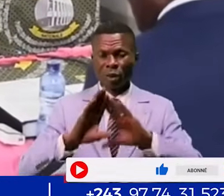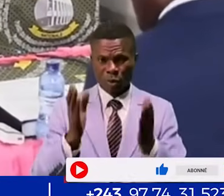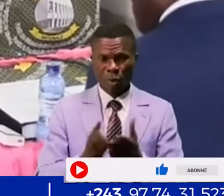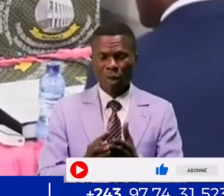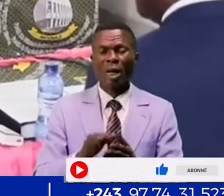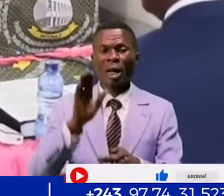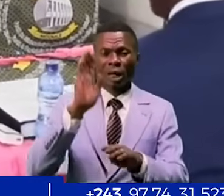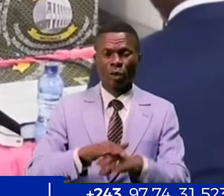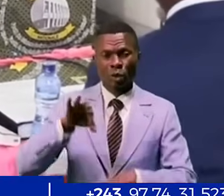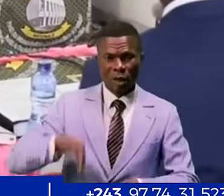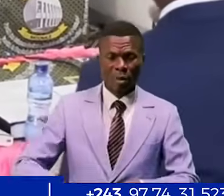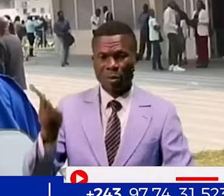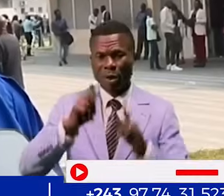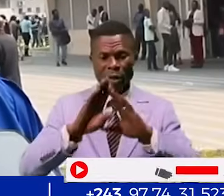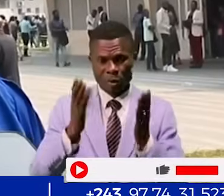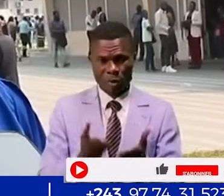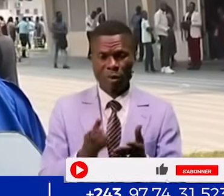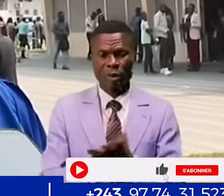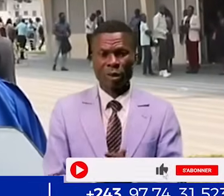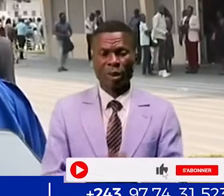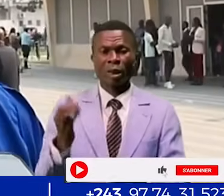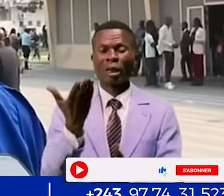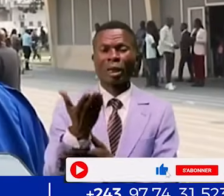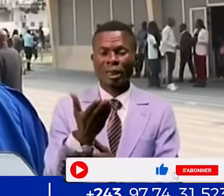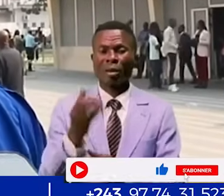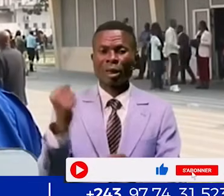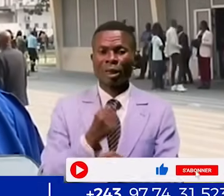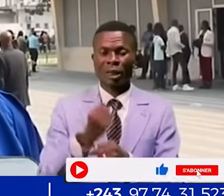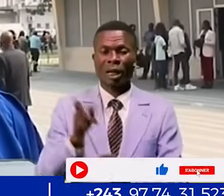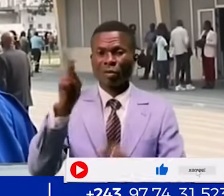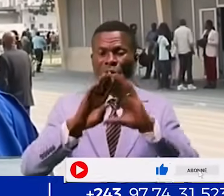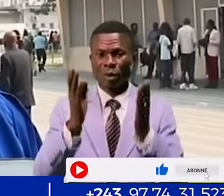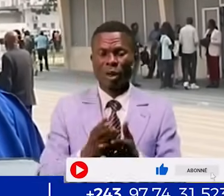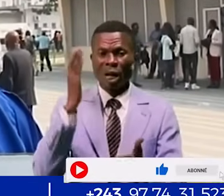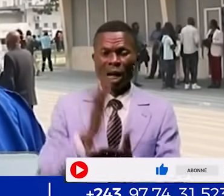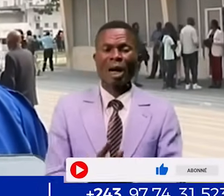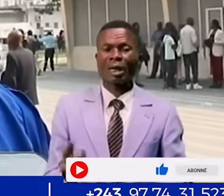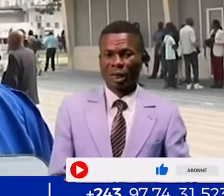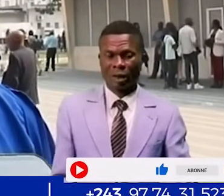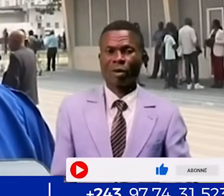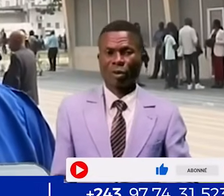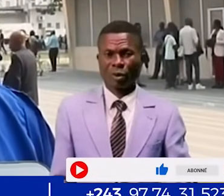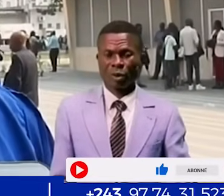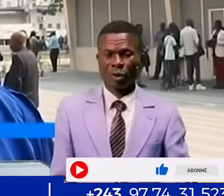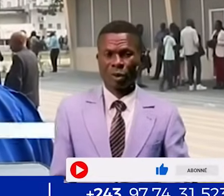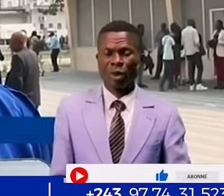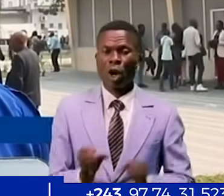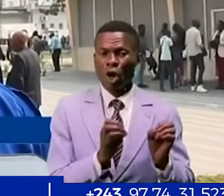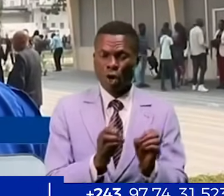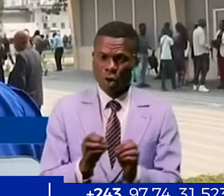doivent profiter aux différentes parties. Créer de l'emploi à la population, éviter la corruption,